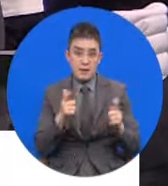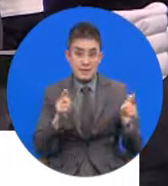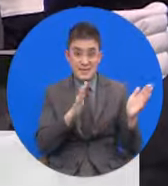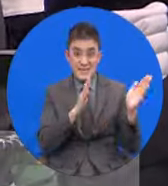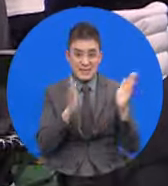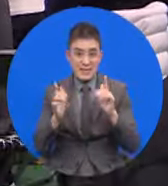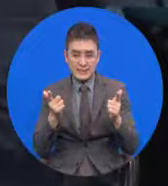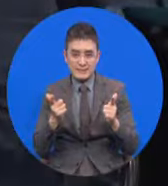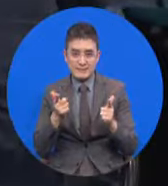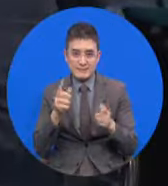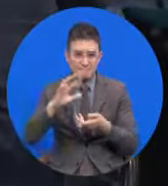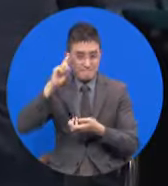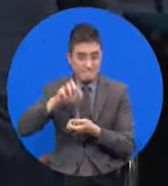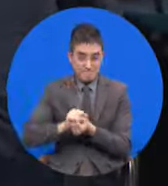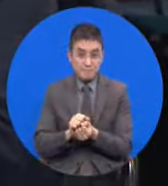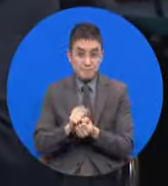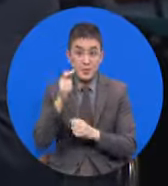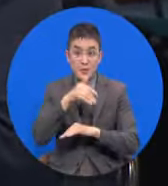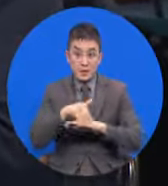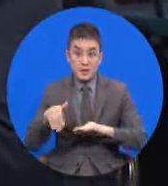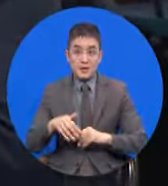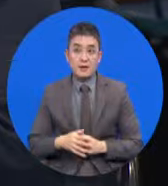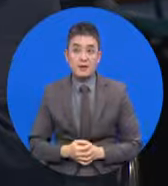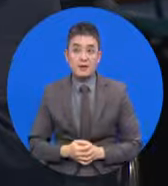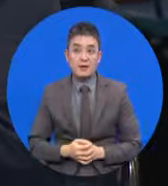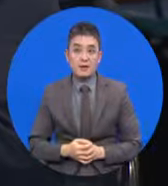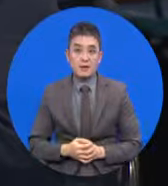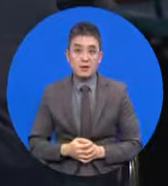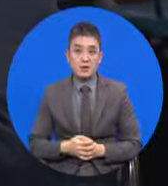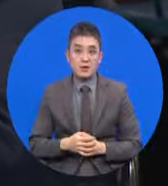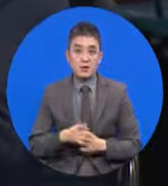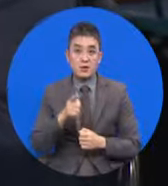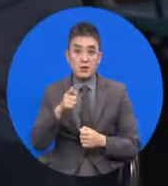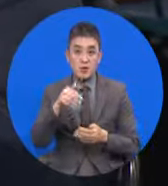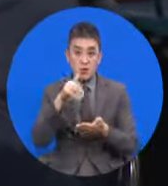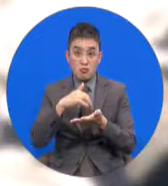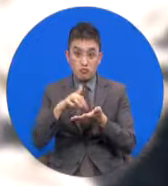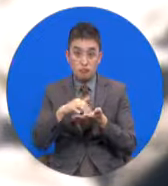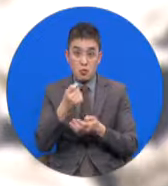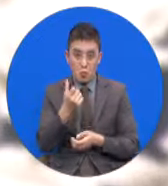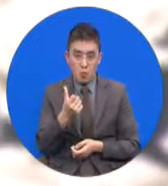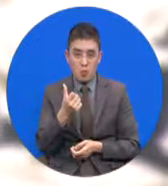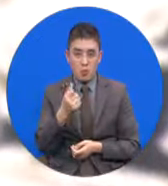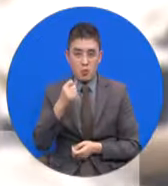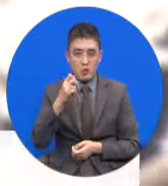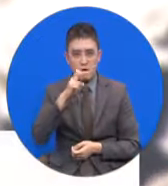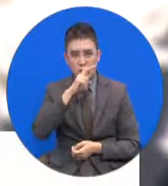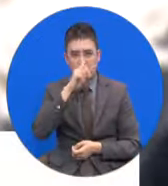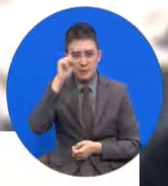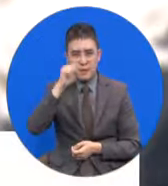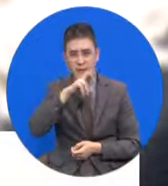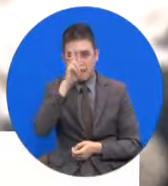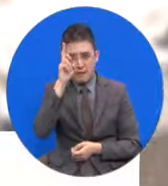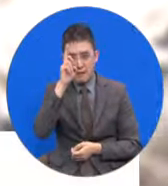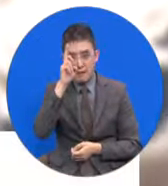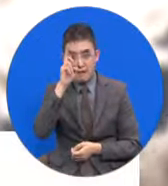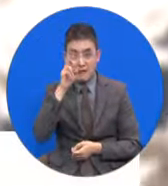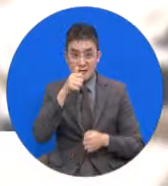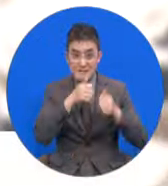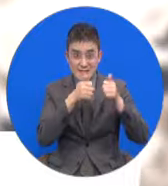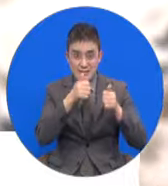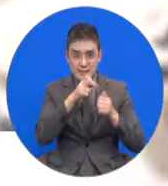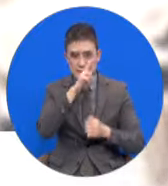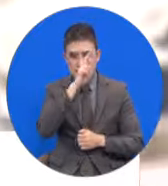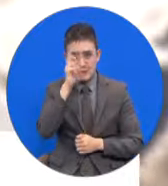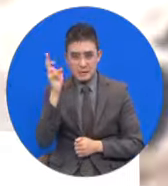계획입니다. 선관위는 선거인 수가 적은 지방은 자정 전후로, 수도권 접전 지역의 경우 새벽 한두 시 전후로